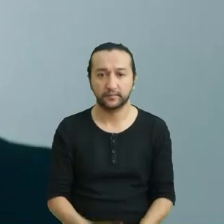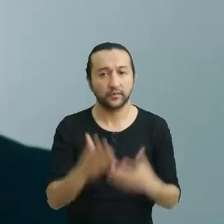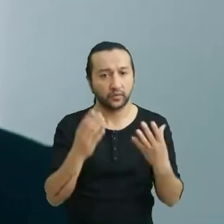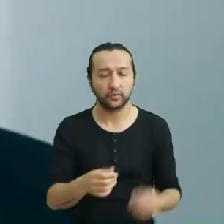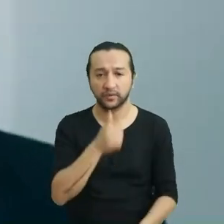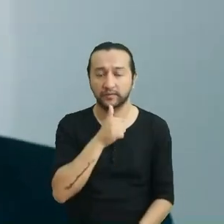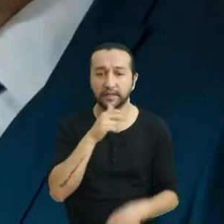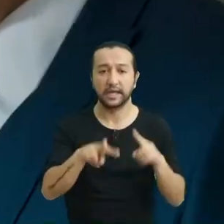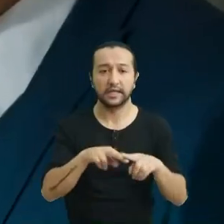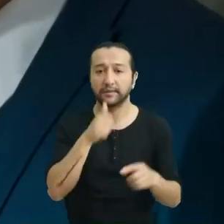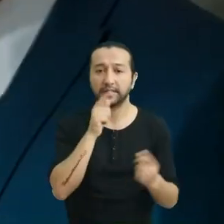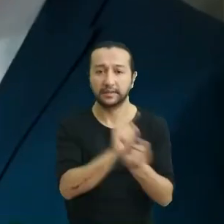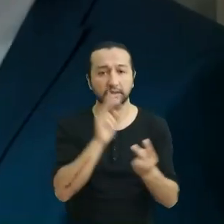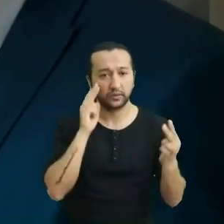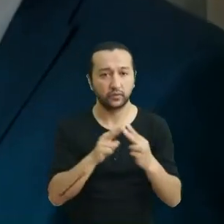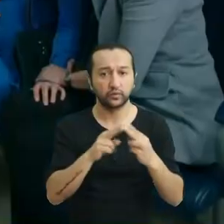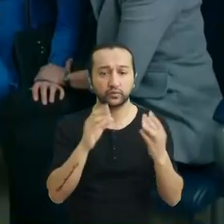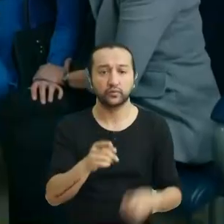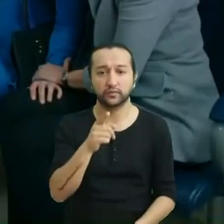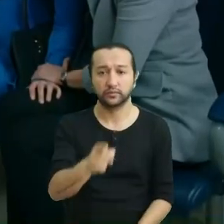Peki efendim. Agah Bey'le de ilgilenin Gökçe.